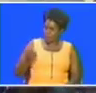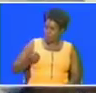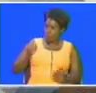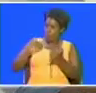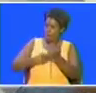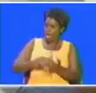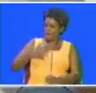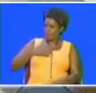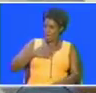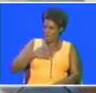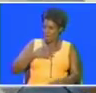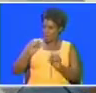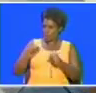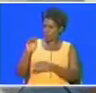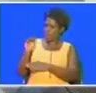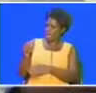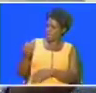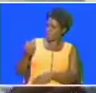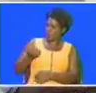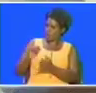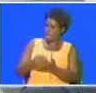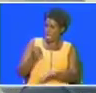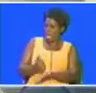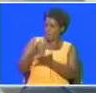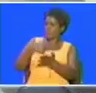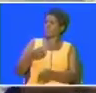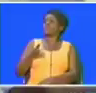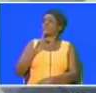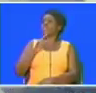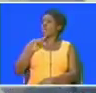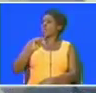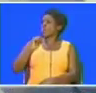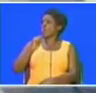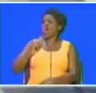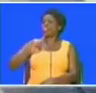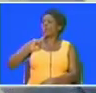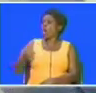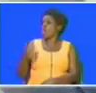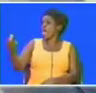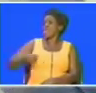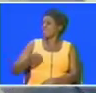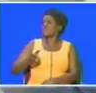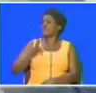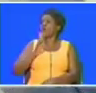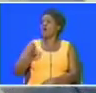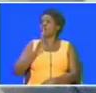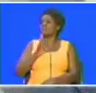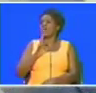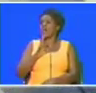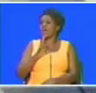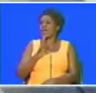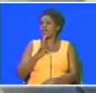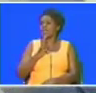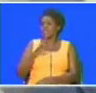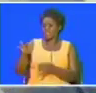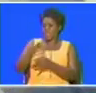wangu, unajua kuna vile unaweza kuuliza mke wako, nisaidie maji ya kunywa. Lakini sio kudemand nasema, "Ebu nipateni maji ya kunywa, sijaona maji ya kunywa. Ebu